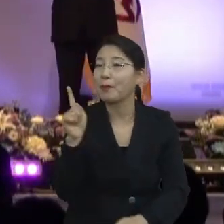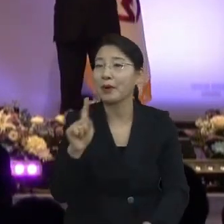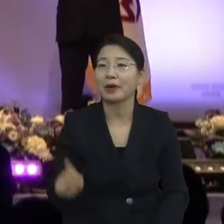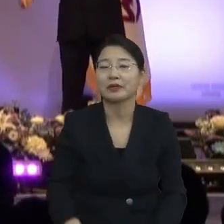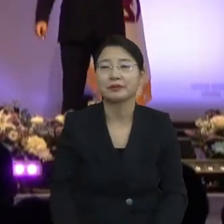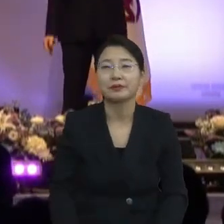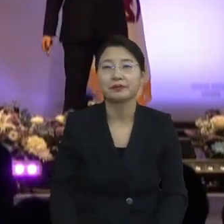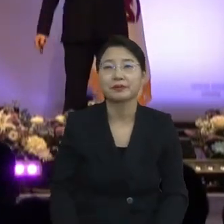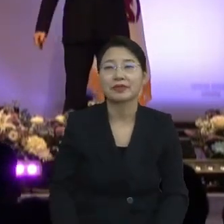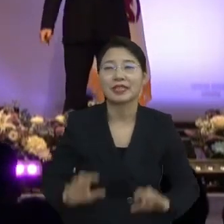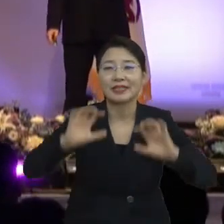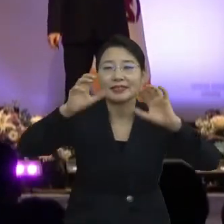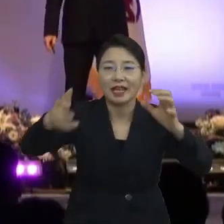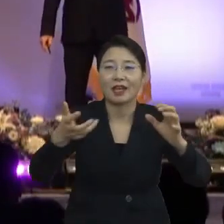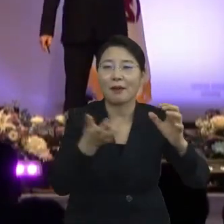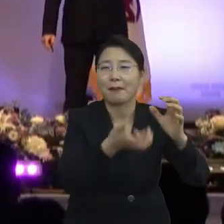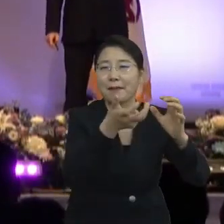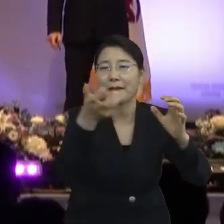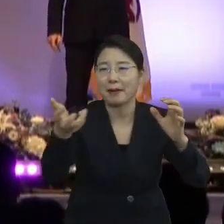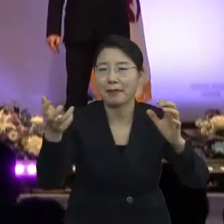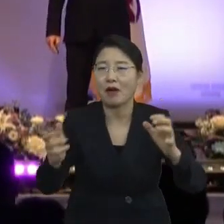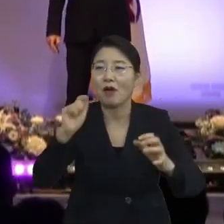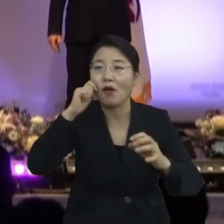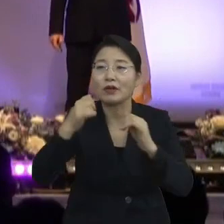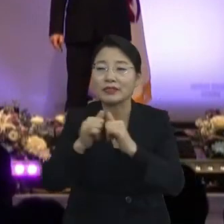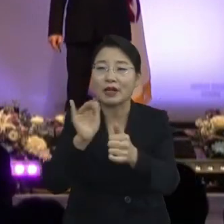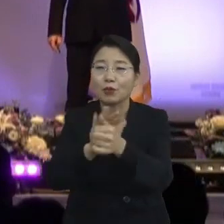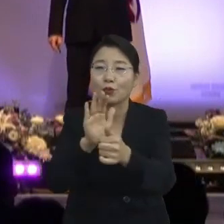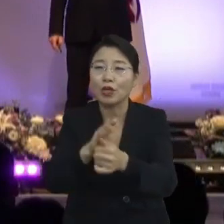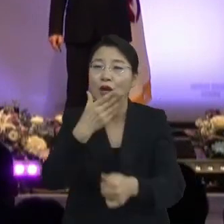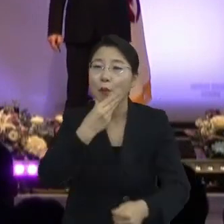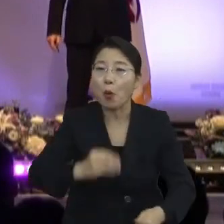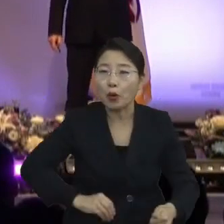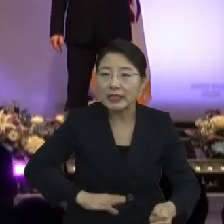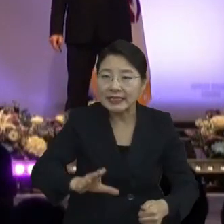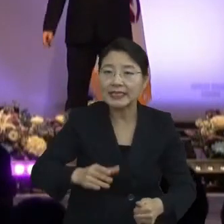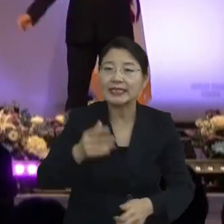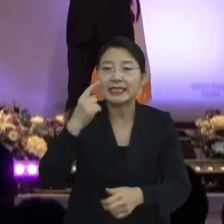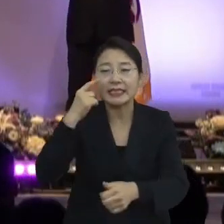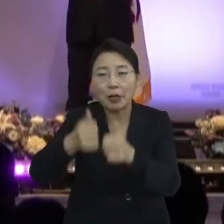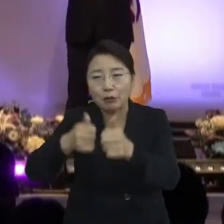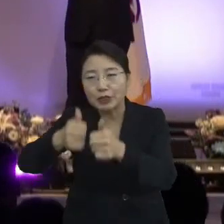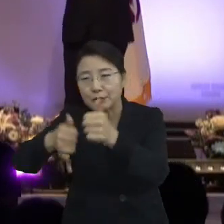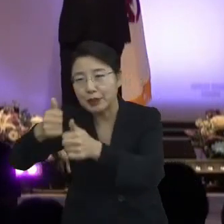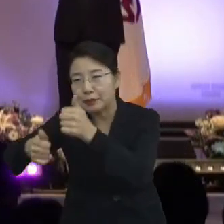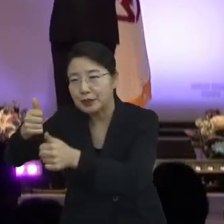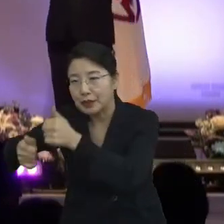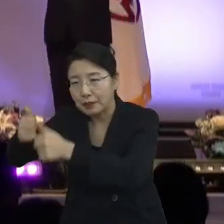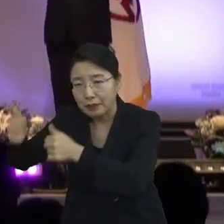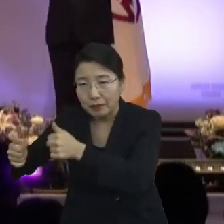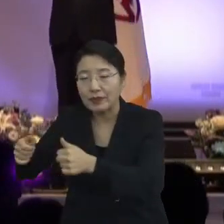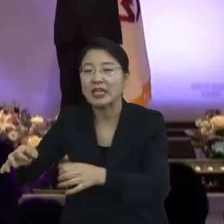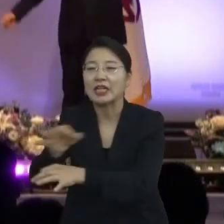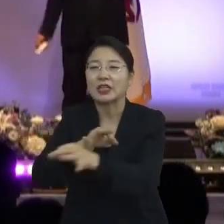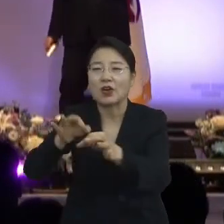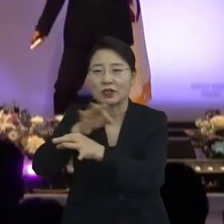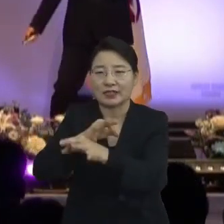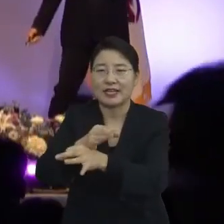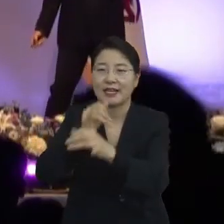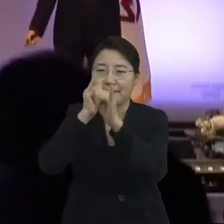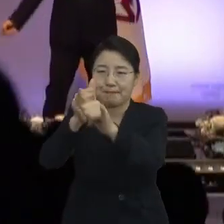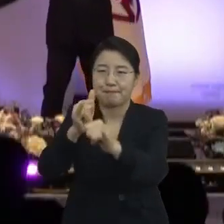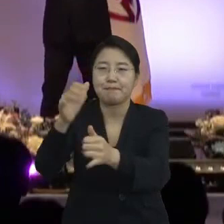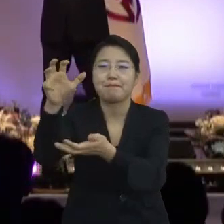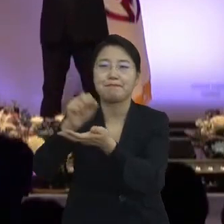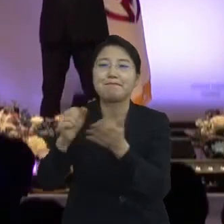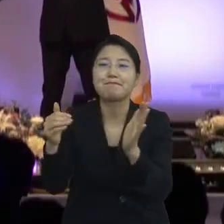이 양반이 전 세계를 돌아다니면서 어려운 사람 돕는 복지 실험을 수십 번 해가지고 그걸로 경제학, 노벨 경제학상을 받은